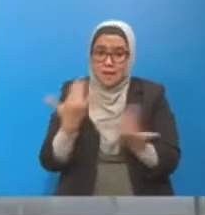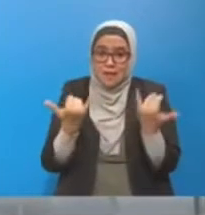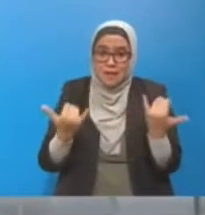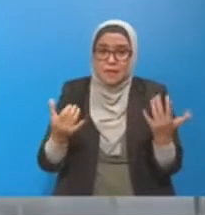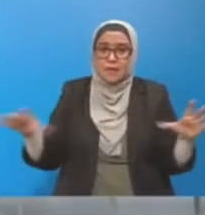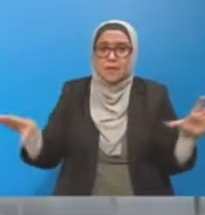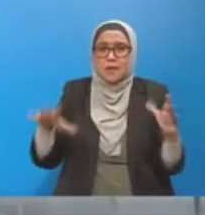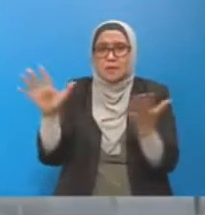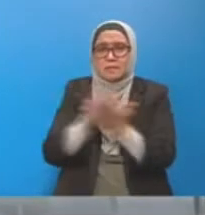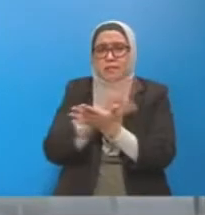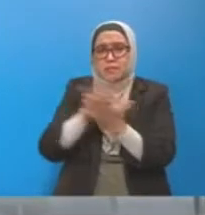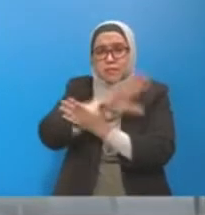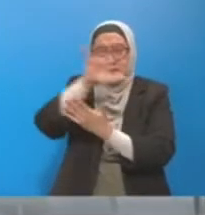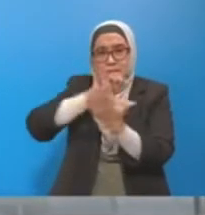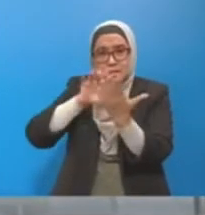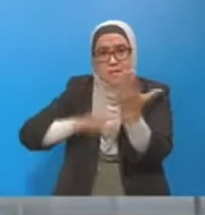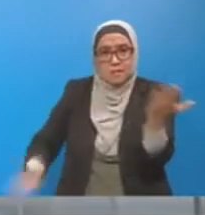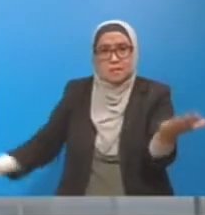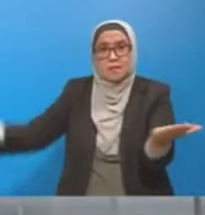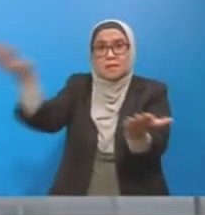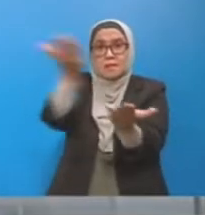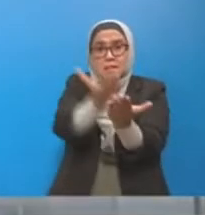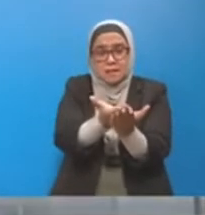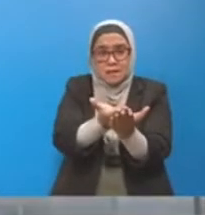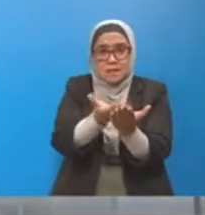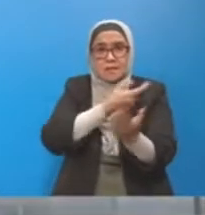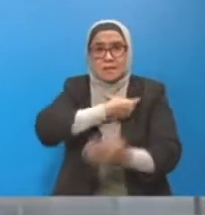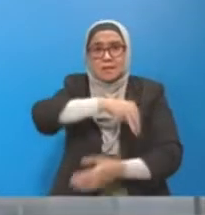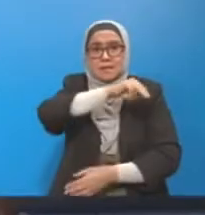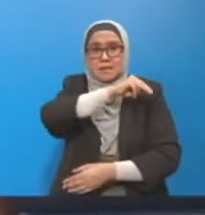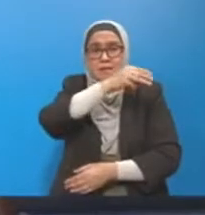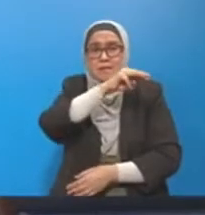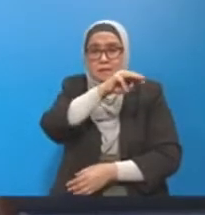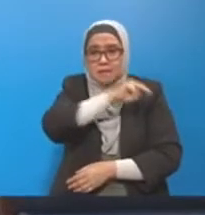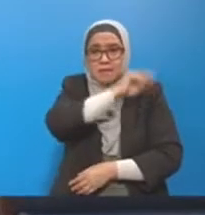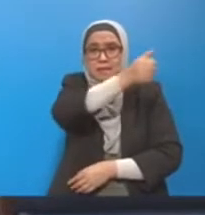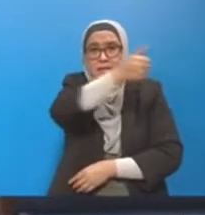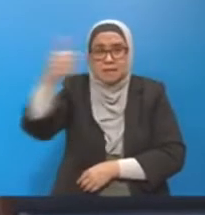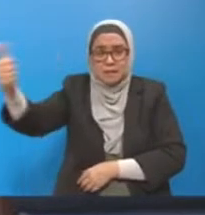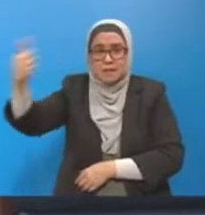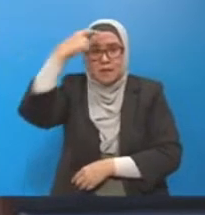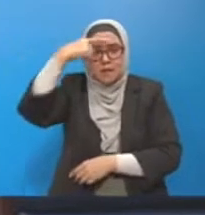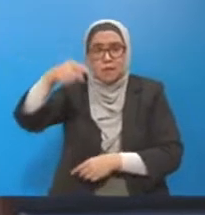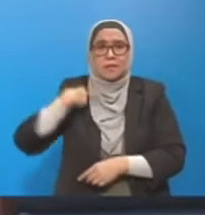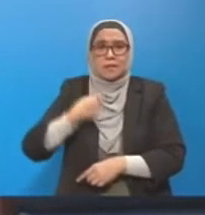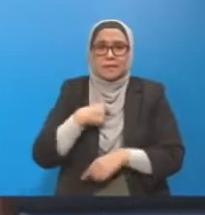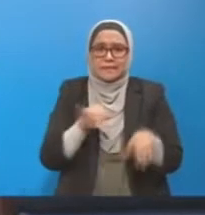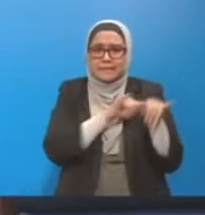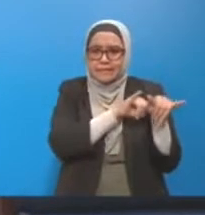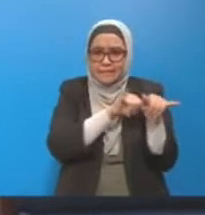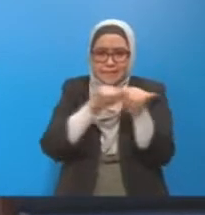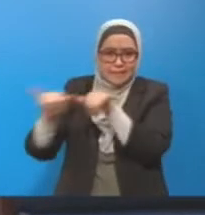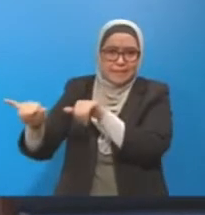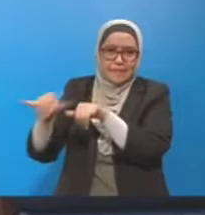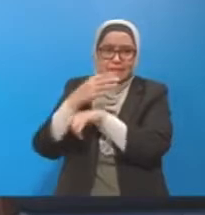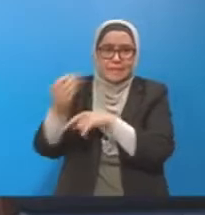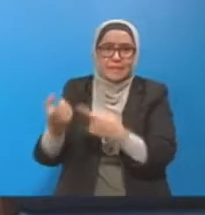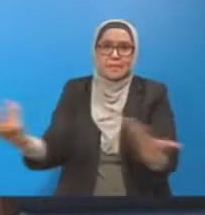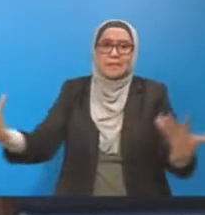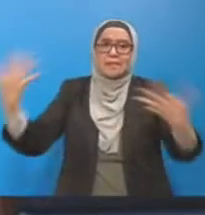untuk kita tebelaq to the akehne supaya kita sinkronisasi taupun kita in the great kan